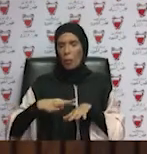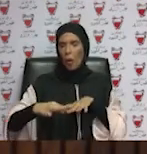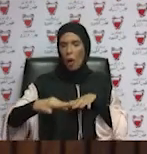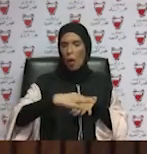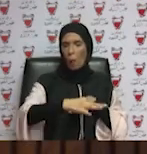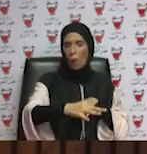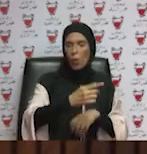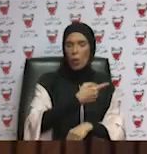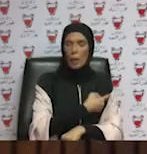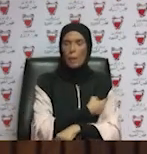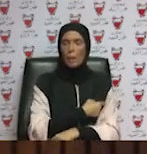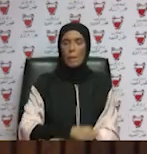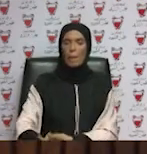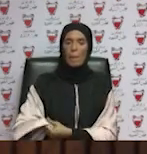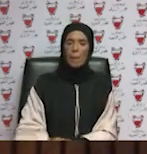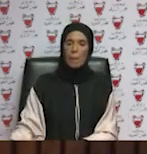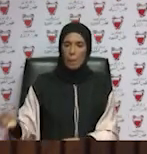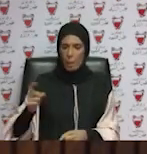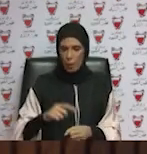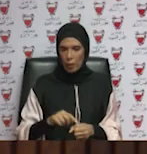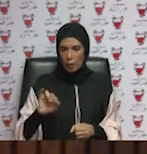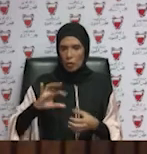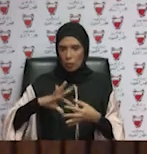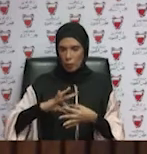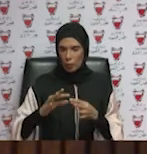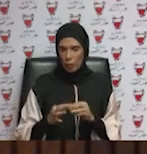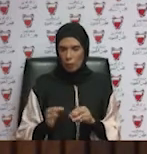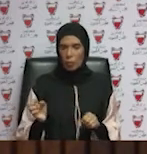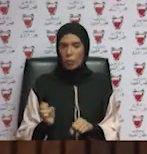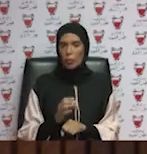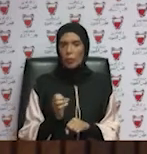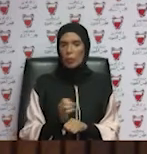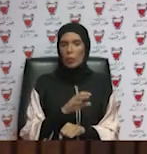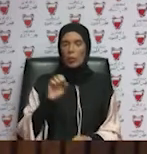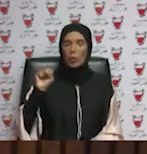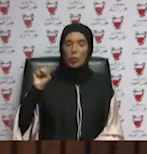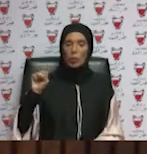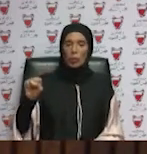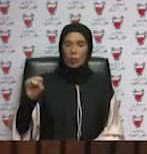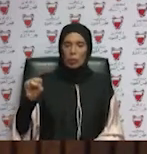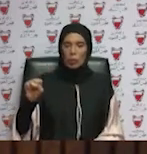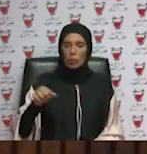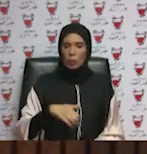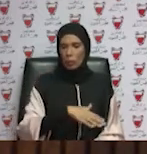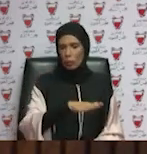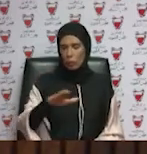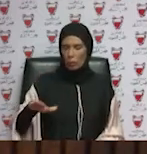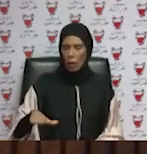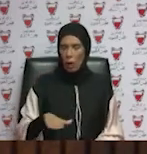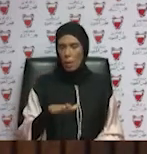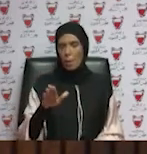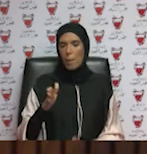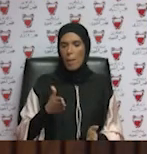الطبية، وبالتعاون مع المؤسسات التعليمية المعنية بجميع الوسائل